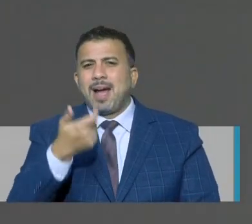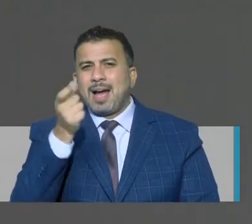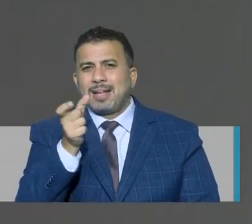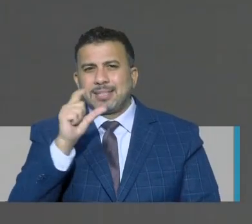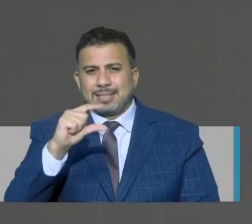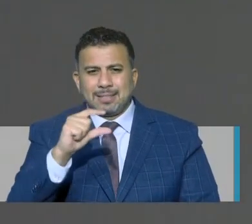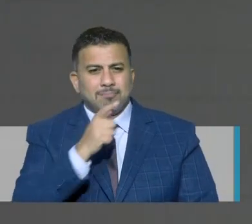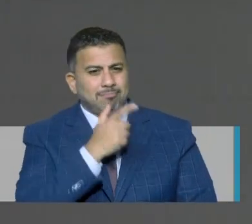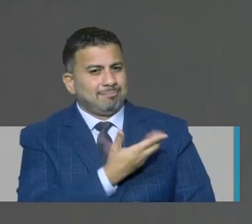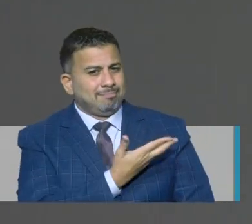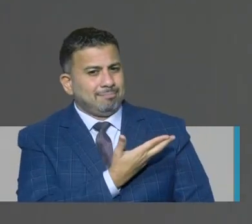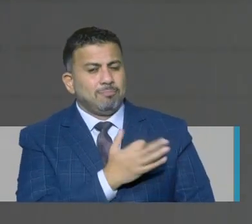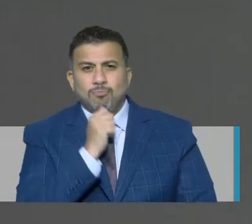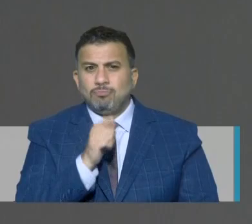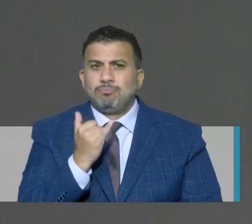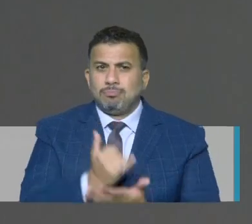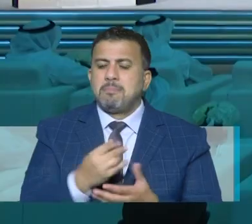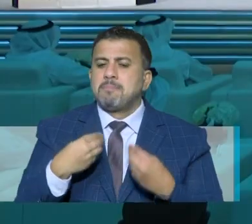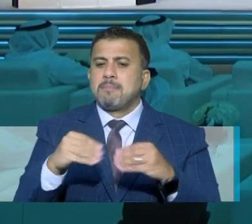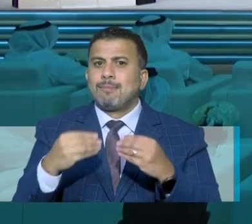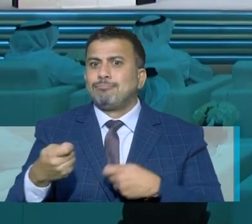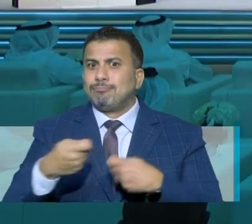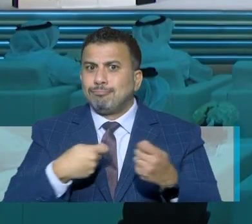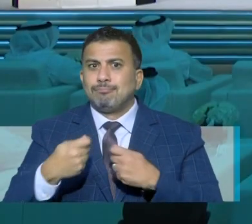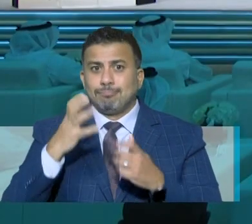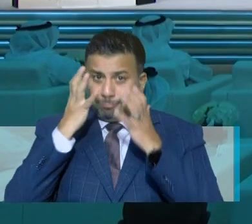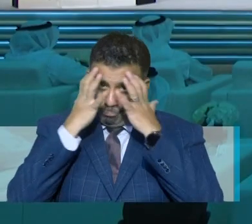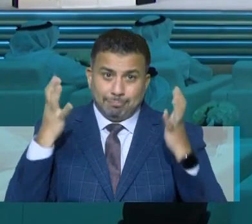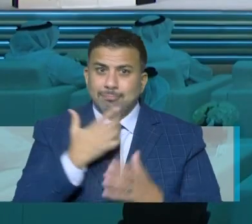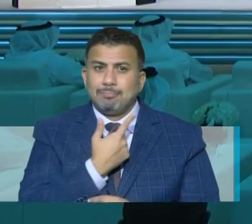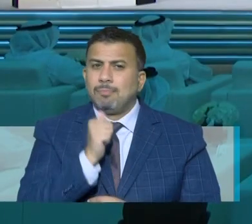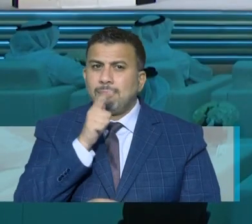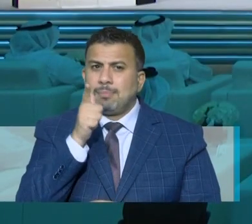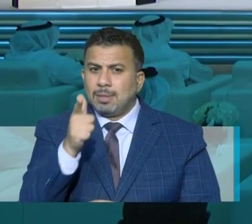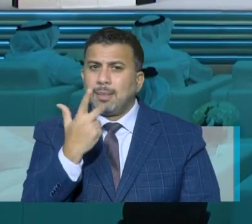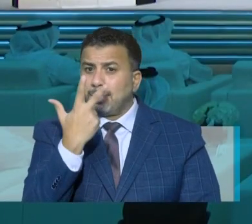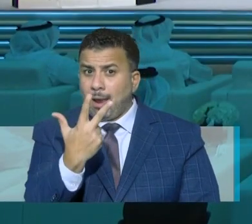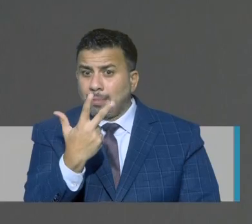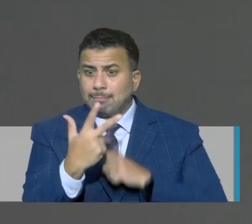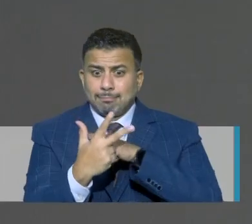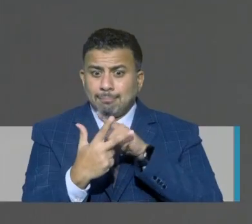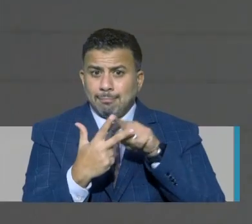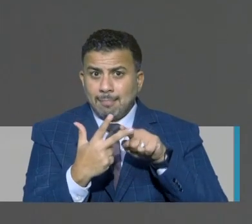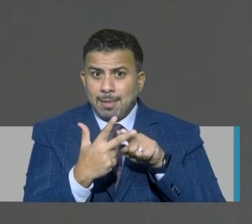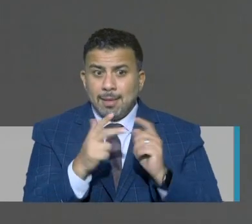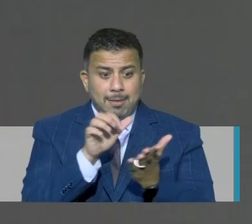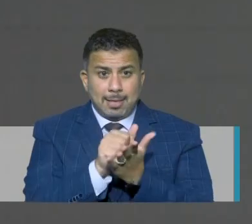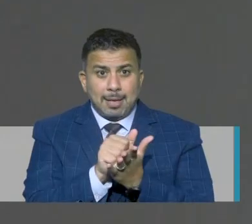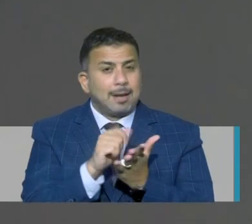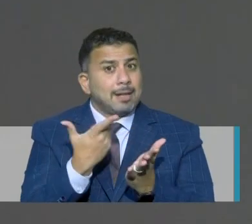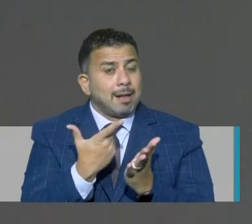العالمي في استراتيجيات الاعمال والمبيعات كلمه بعنوان ثلاث طرق للسيطره على الاقتصادات